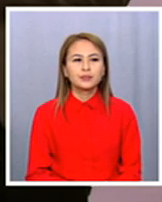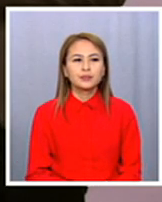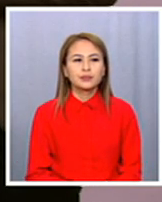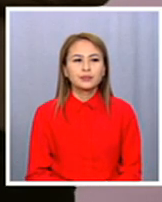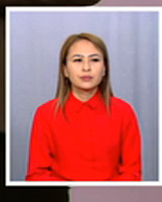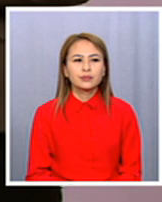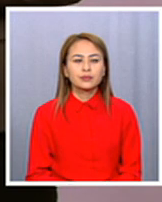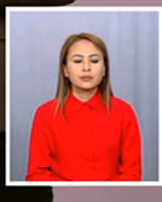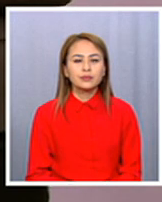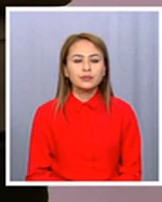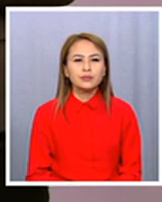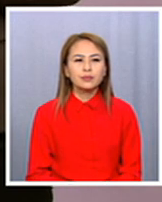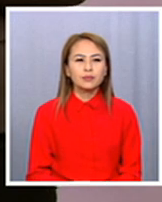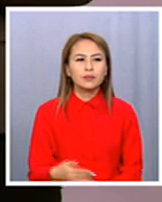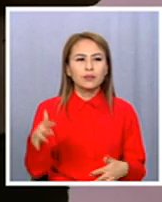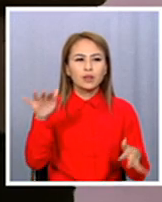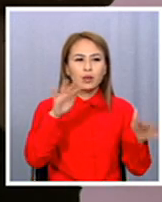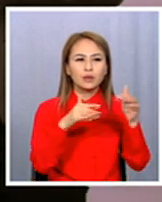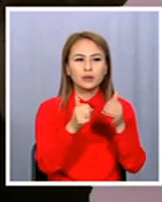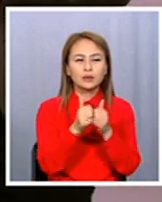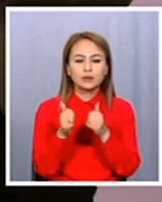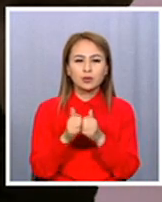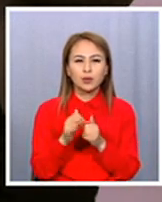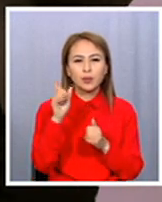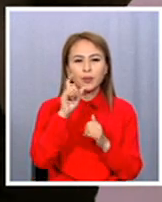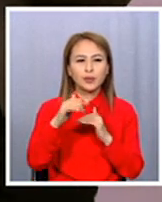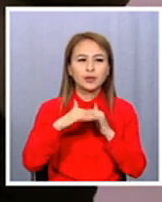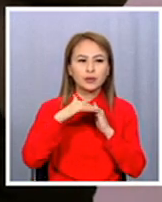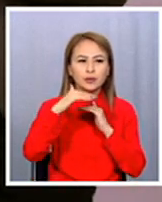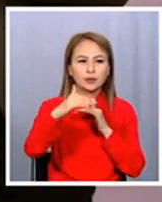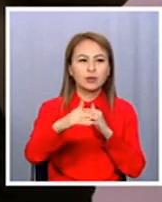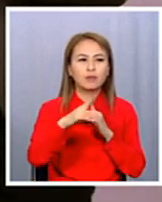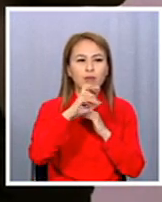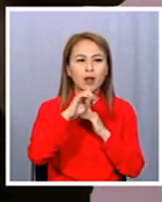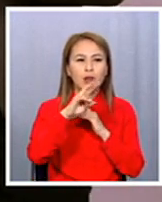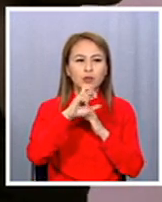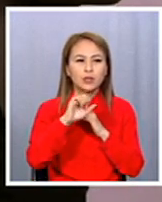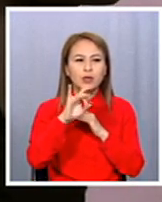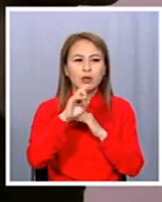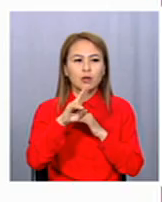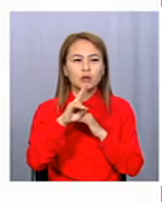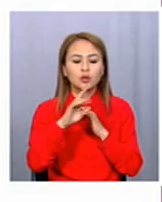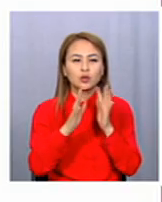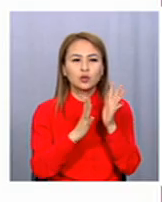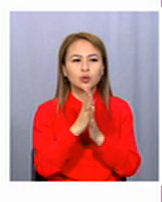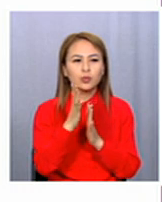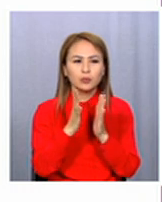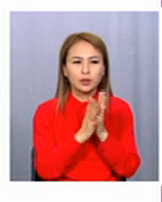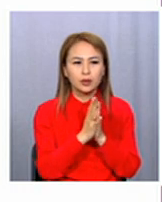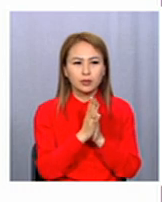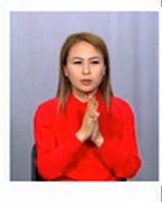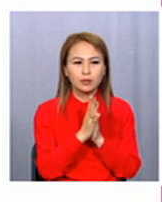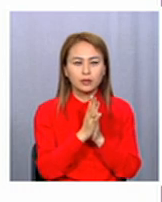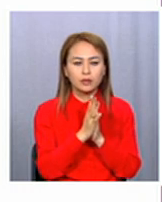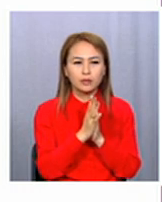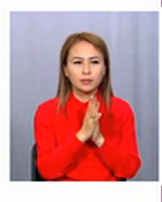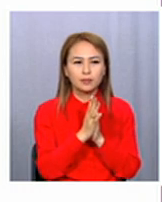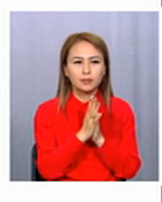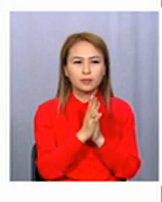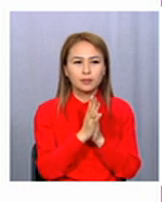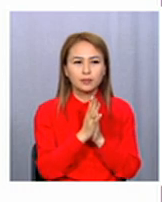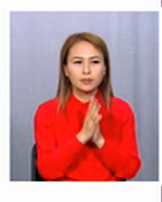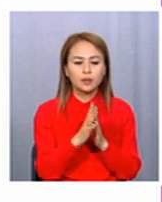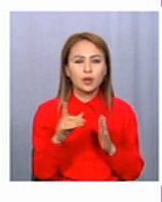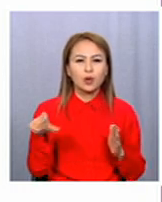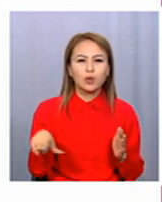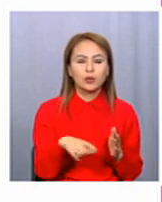Жалғастырайық. Тау етегі көк кілем, балаусараң шөп кілем. Ал көлде